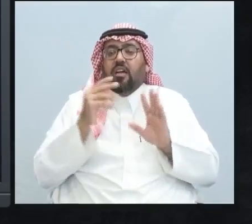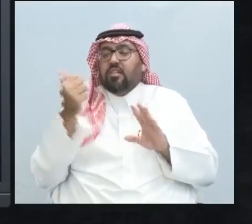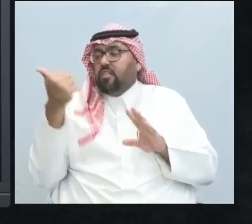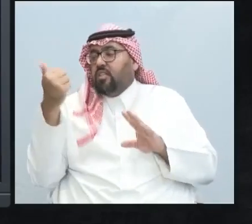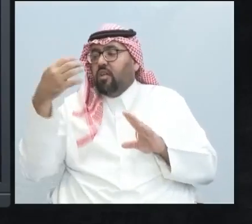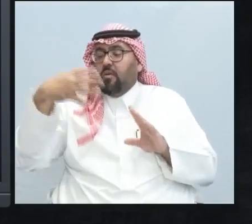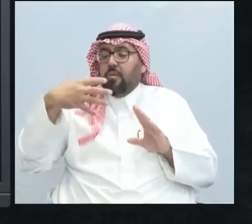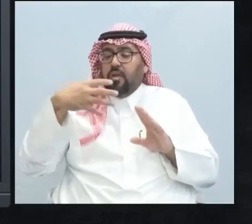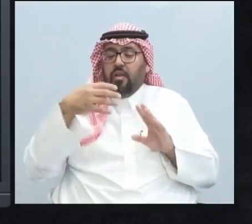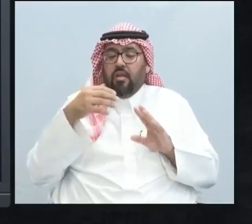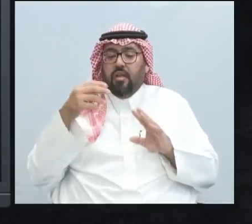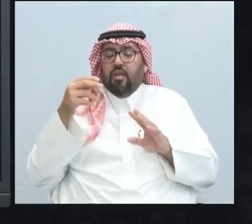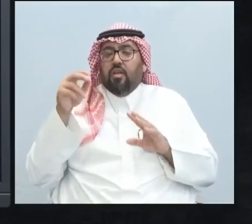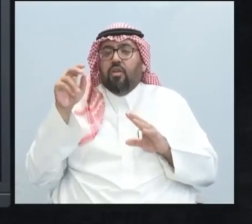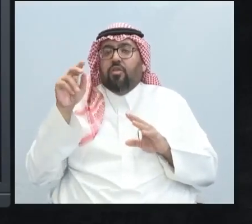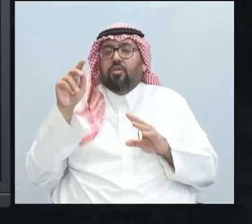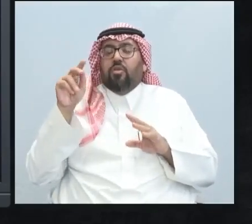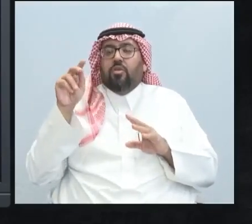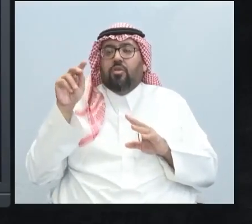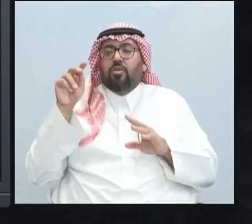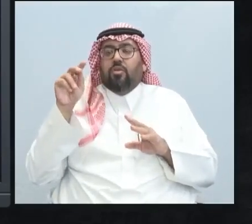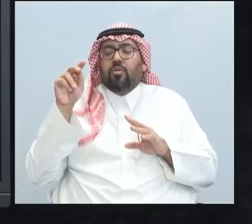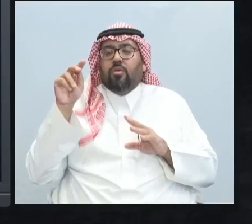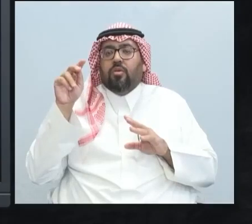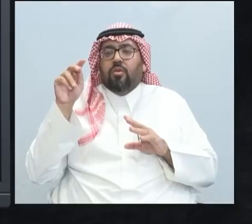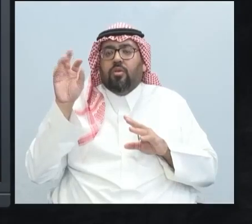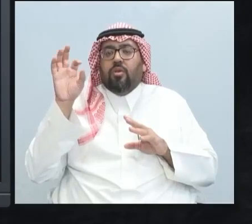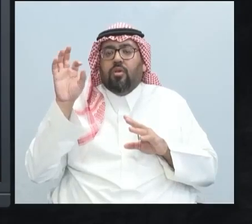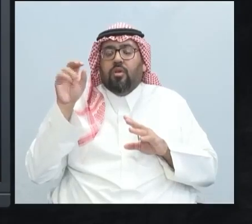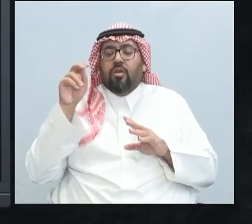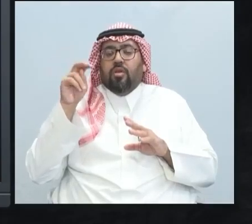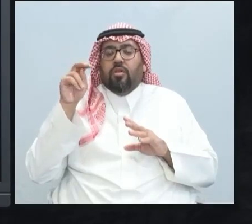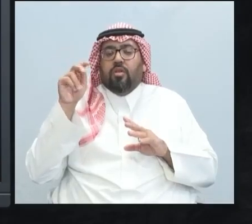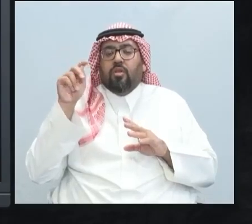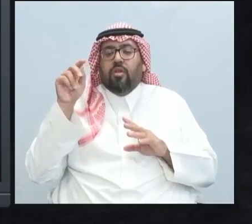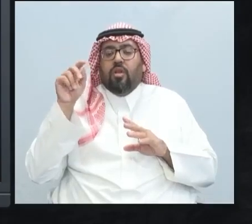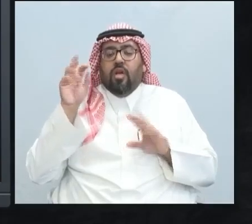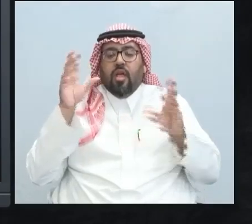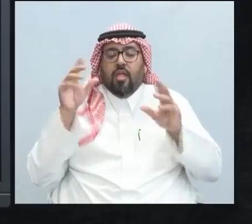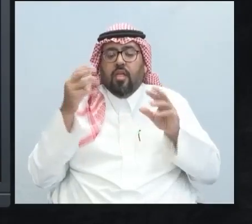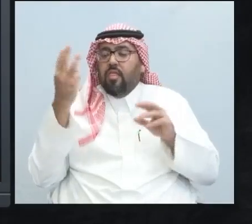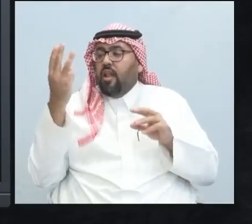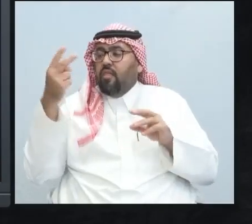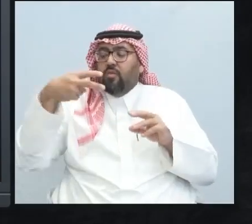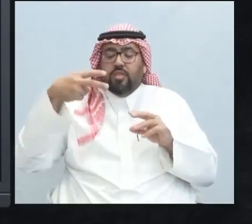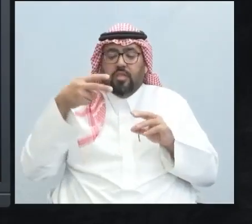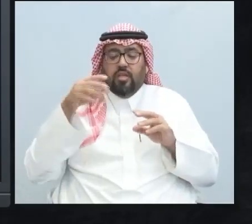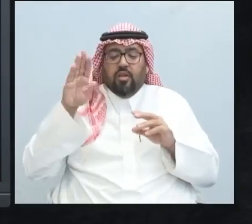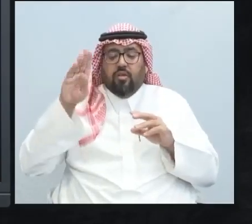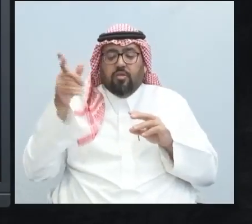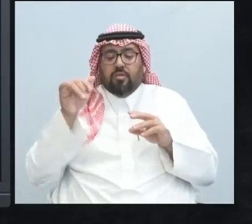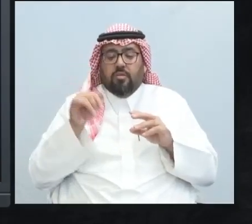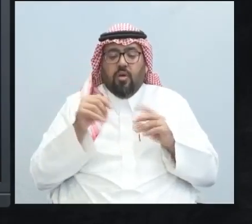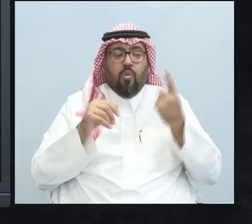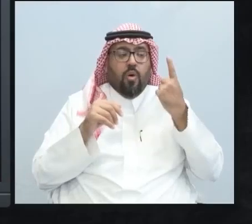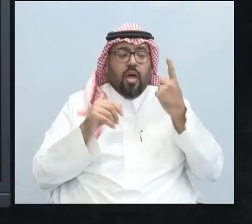كروموسوم لرمز لها بالرمز تو ان نسميها ثنائيه الكروموسوم والخلايا الجنسيه تملك 23 ك او ما نعبر عنها